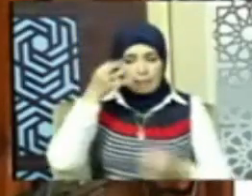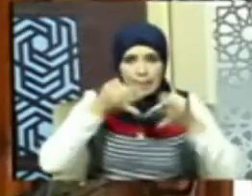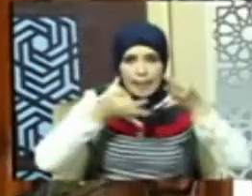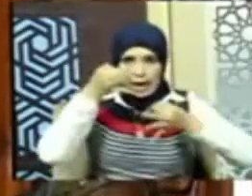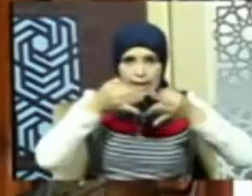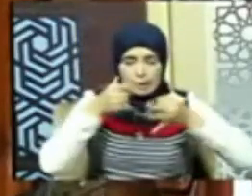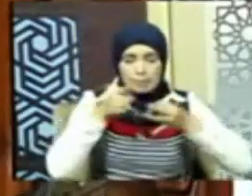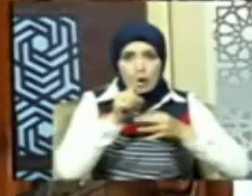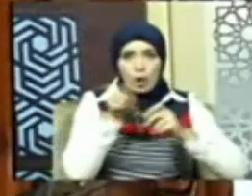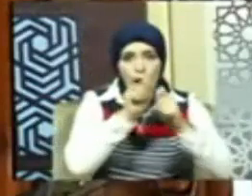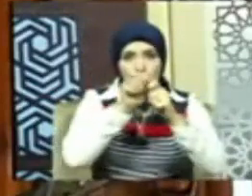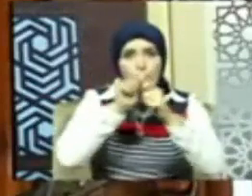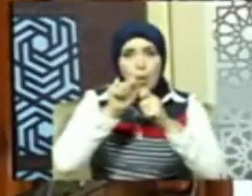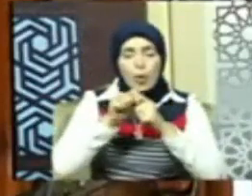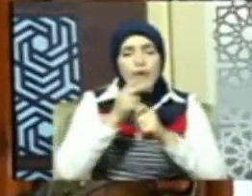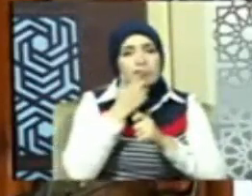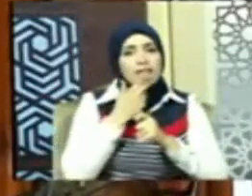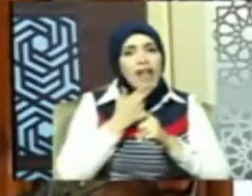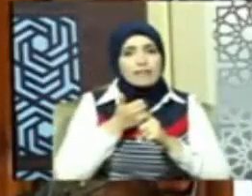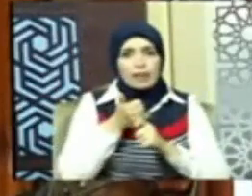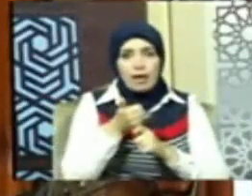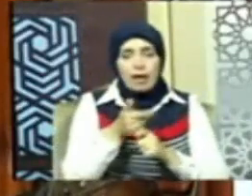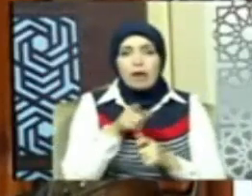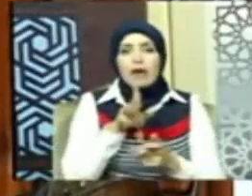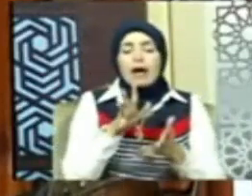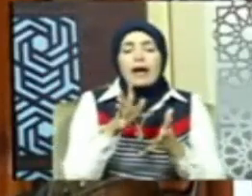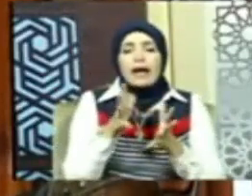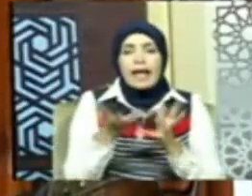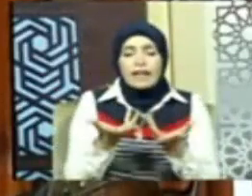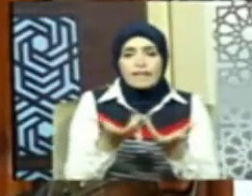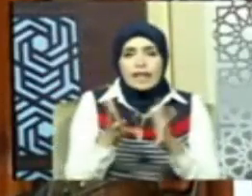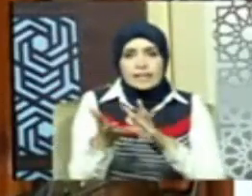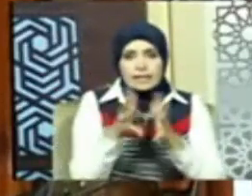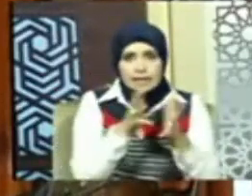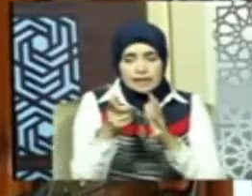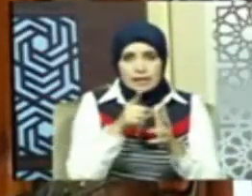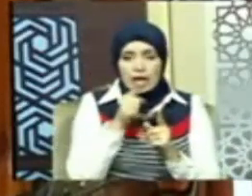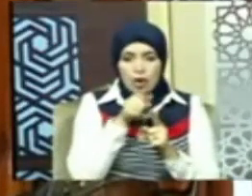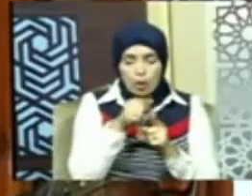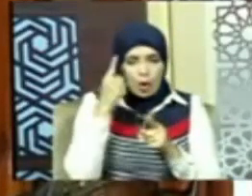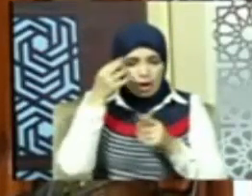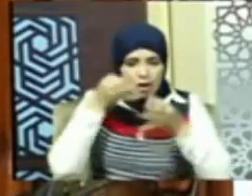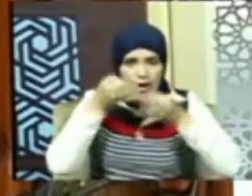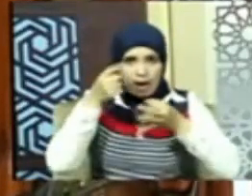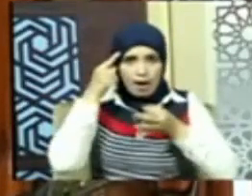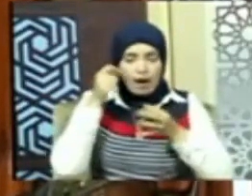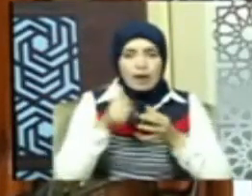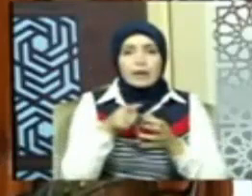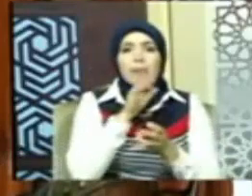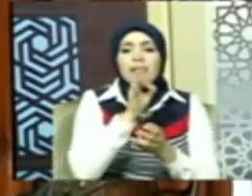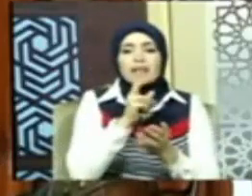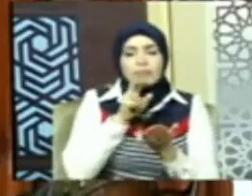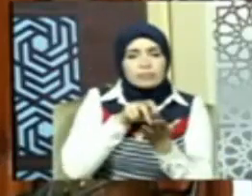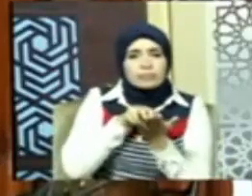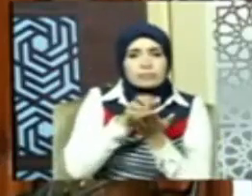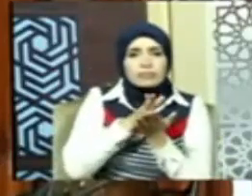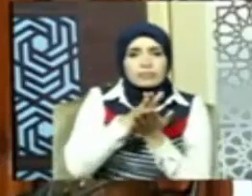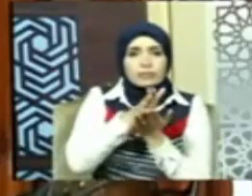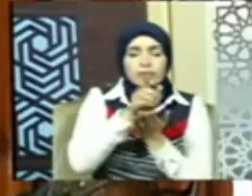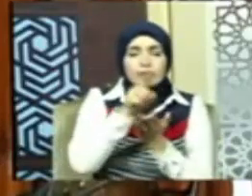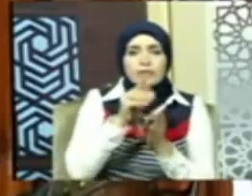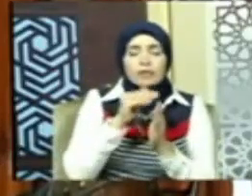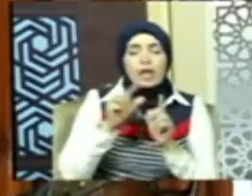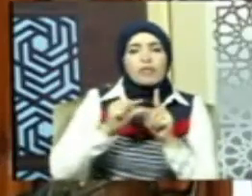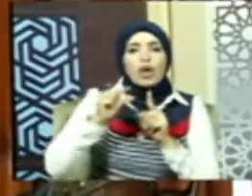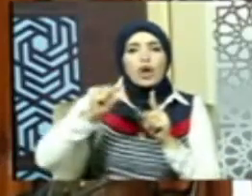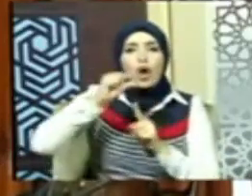فكيف تكون حكمة وصاحبها على أو من يتحدث ويدعيها على أعلى